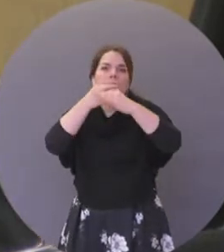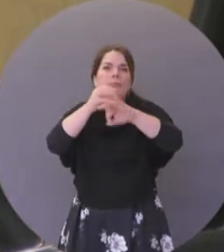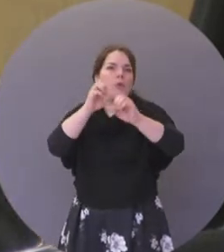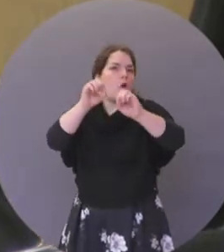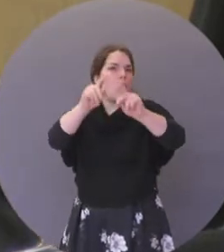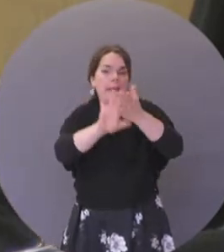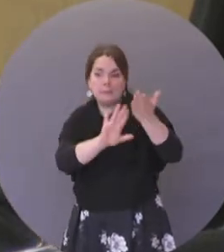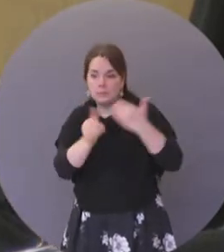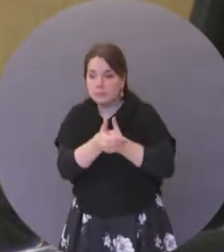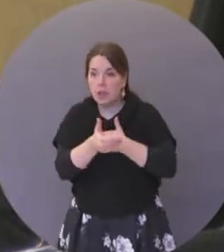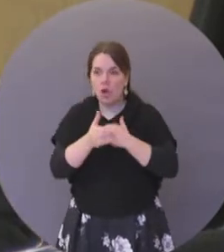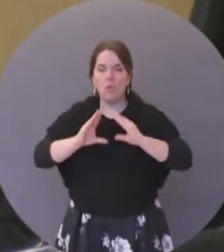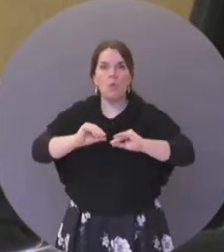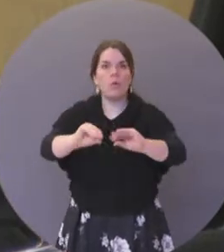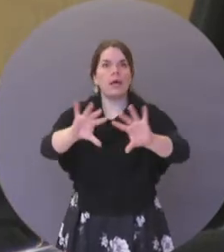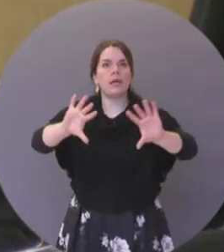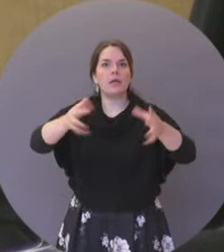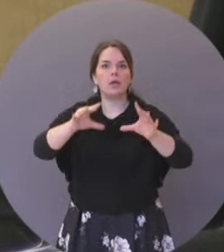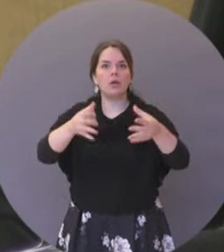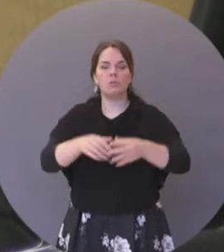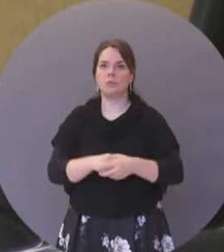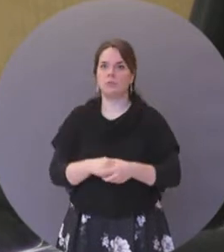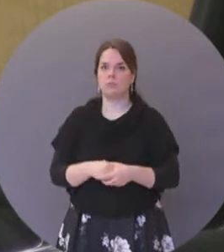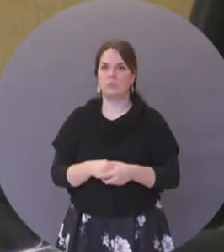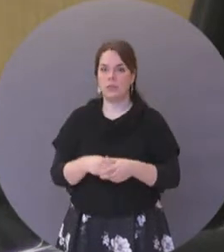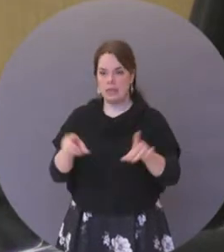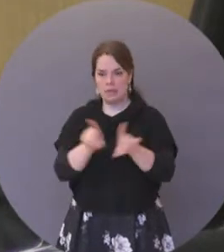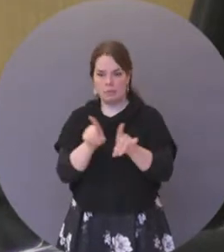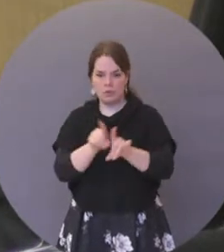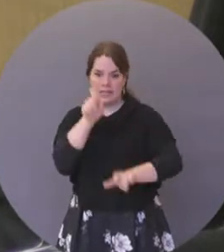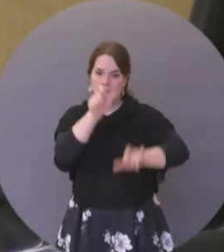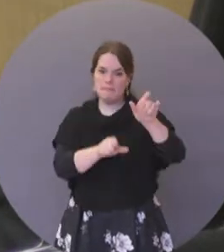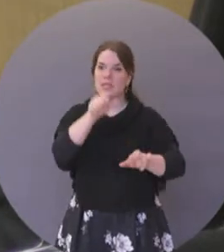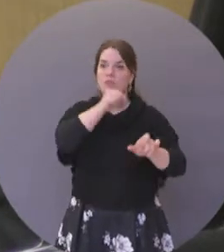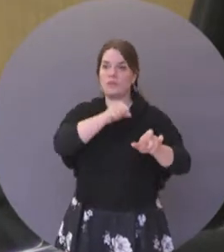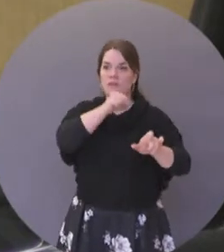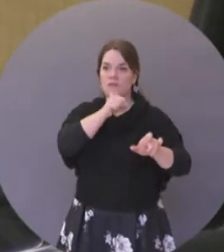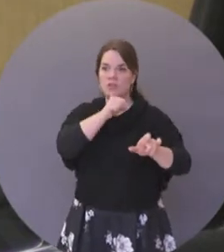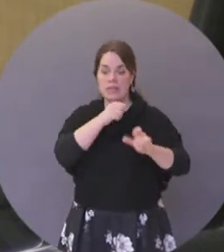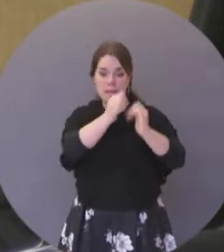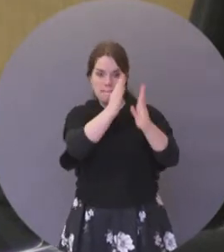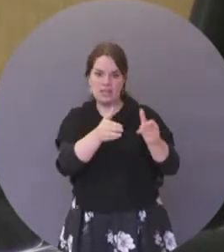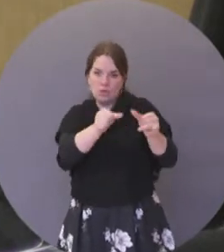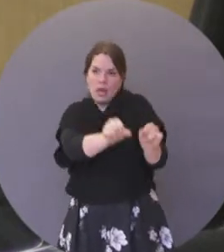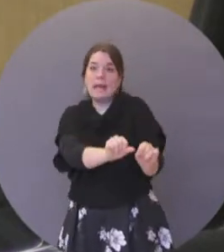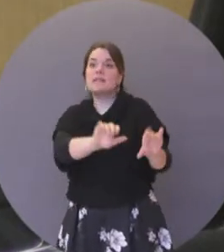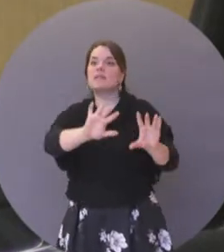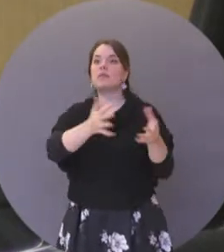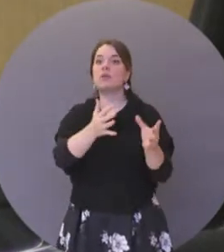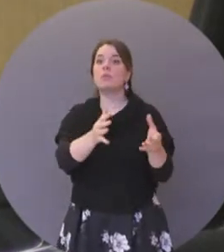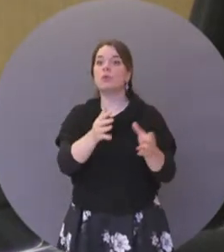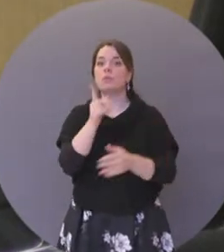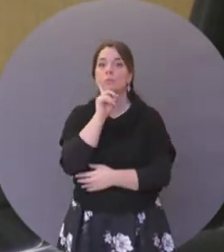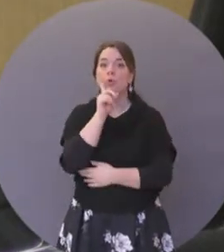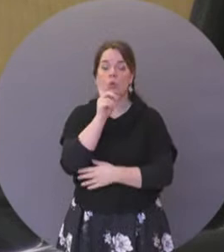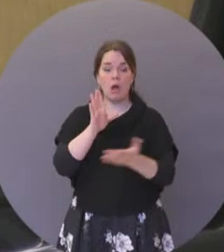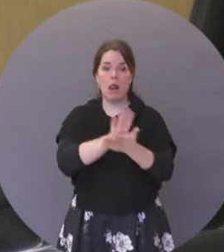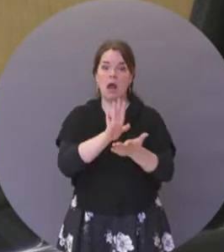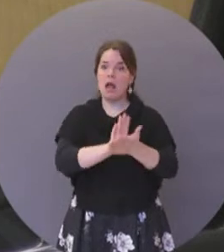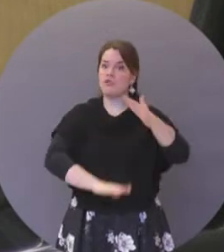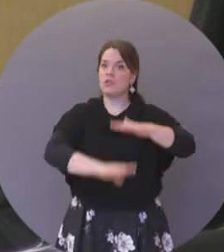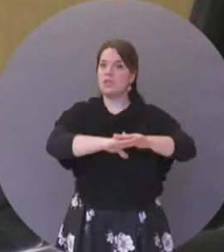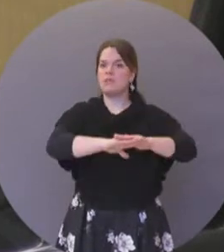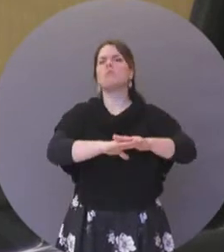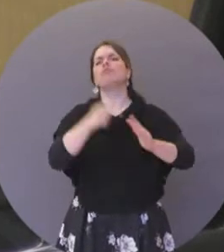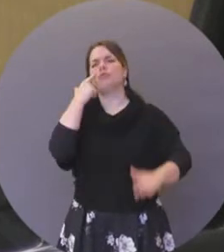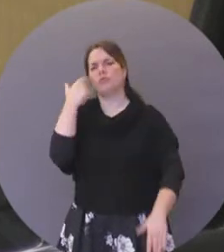on le voit aussi parfois sur le maintien à domicile des personnes âgées puisque il y a une limite d'âge et je développerai ça